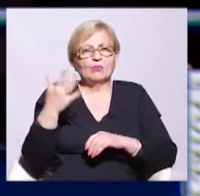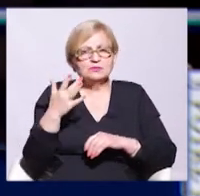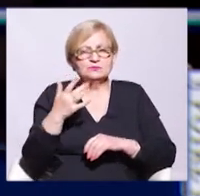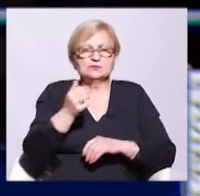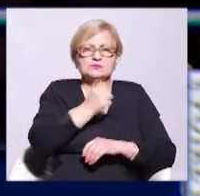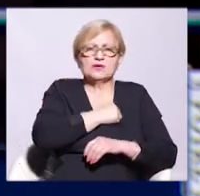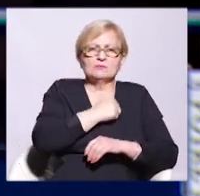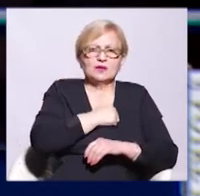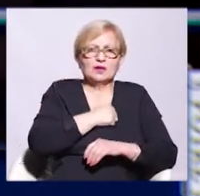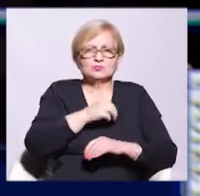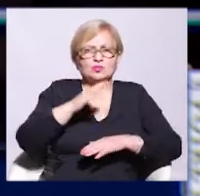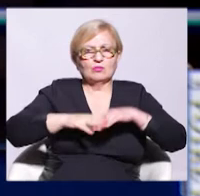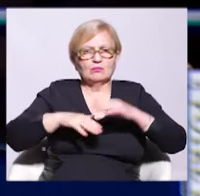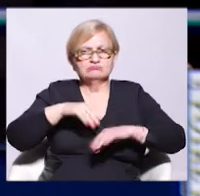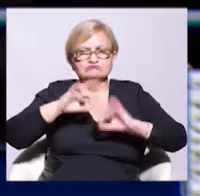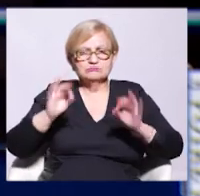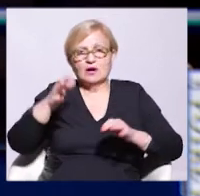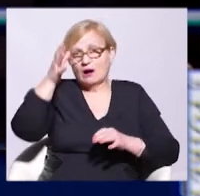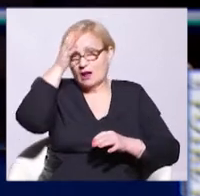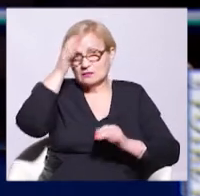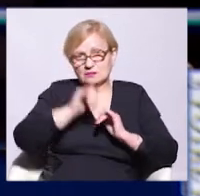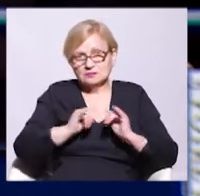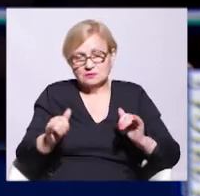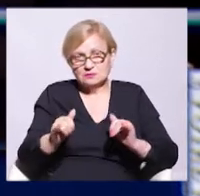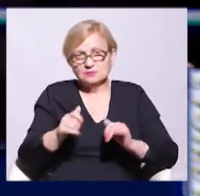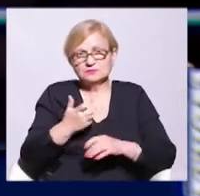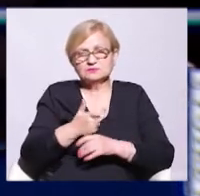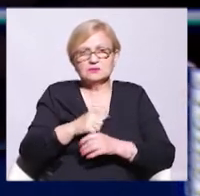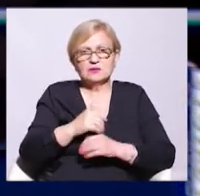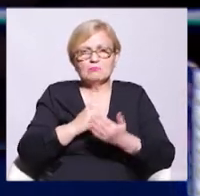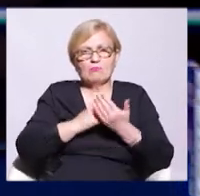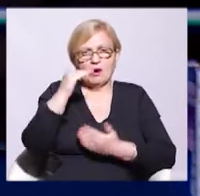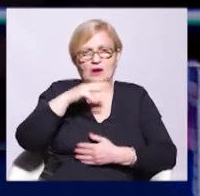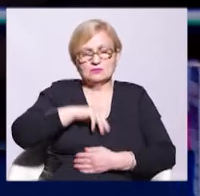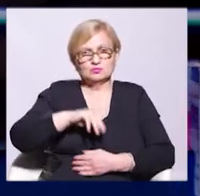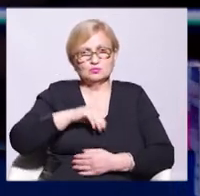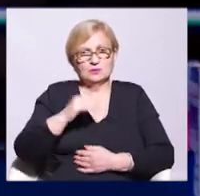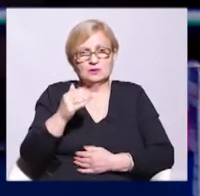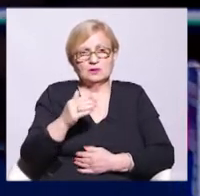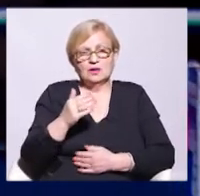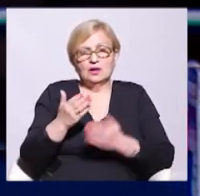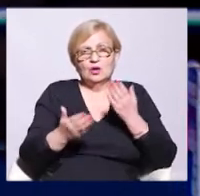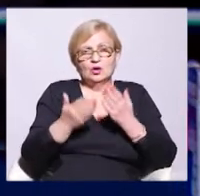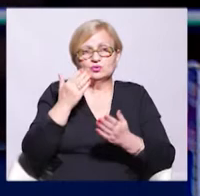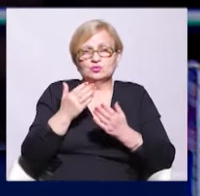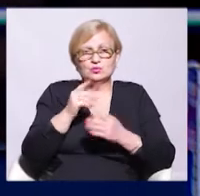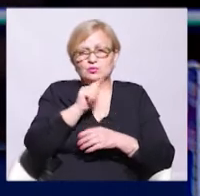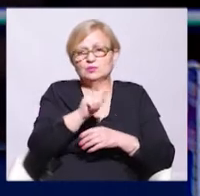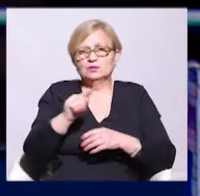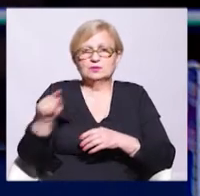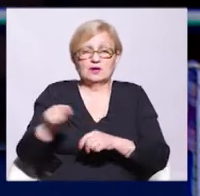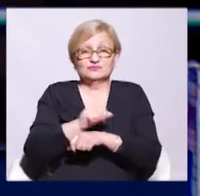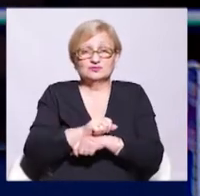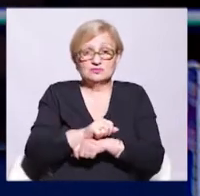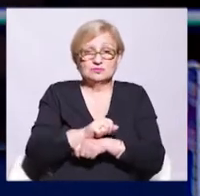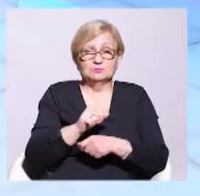სამხედრო ხელოვნებითაც, განათლების დონით და მაღალი სულიერებით. თუ ცალცალკე შევჩერდებით